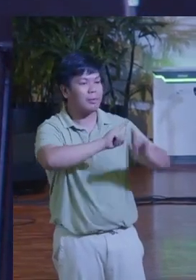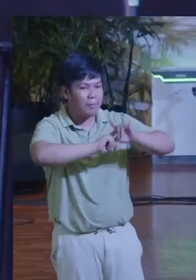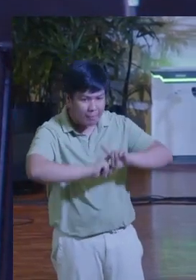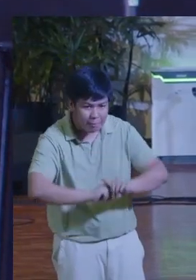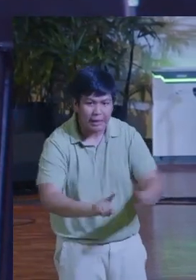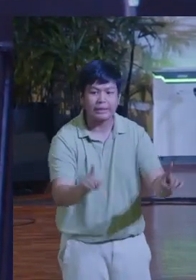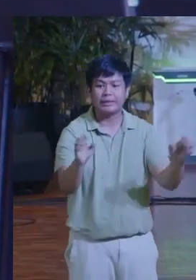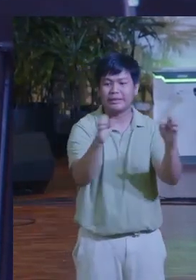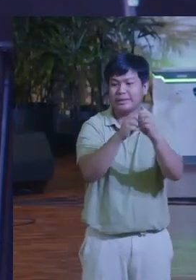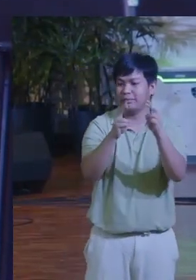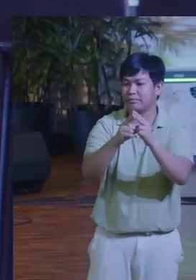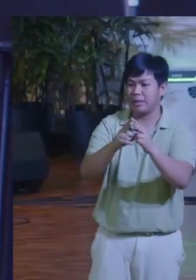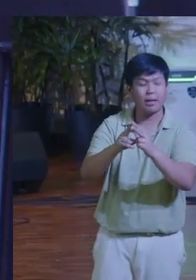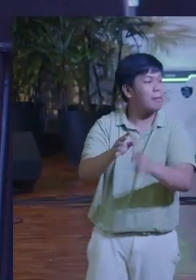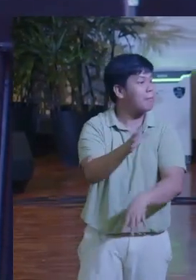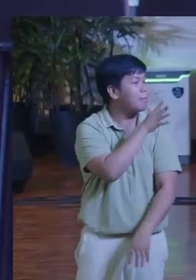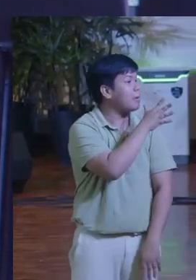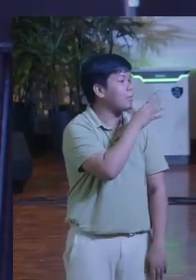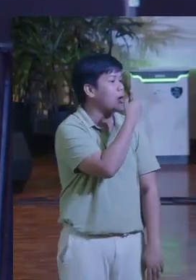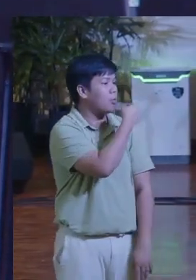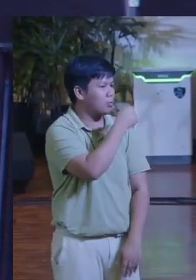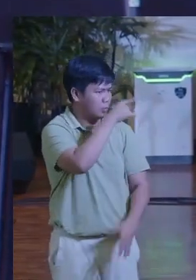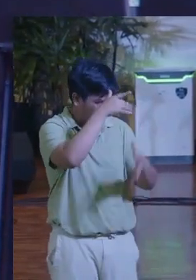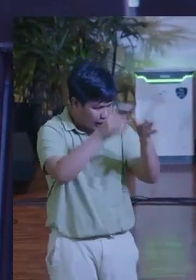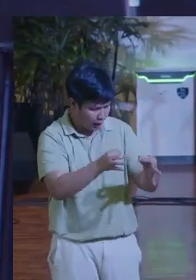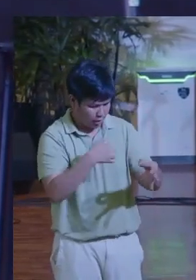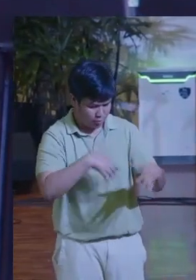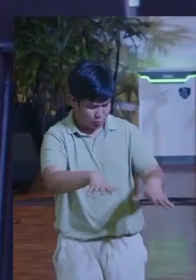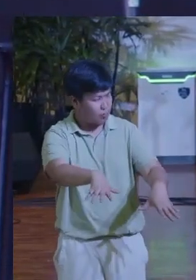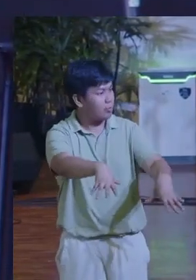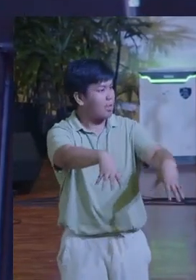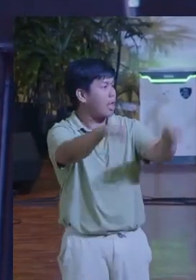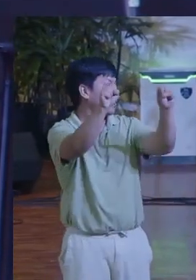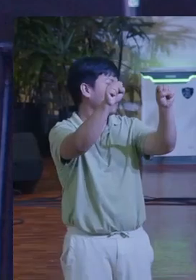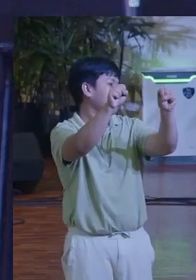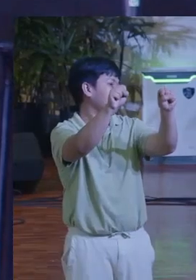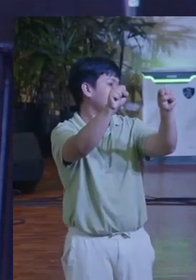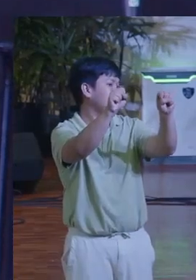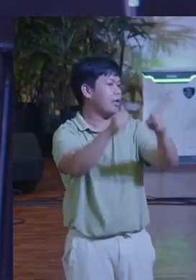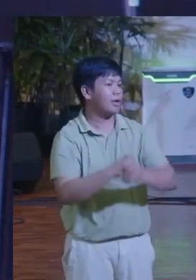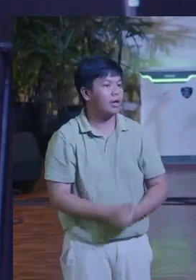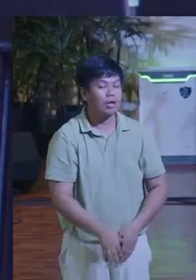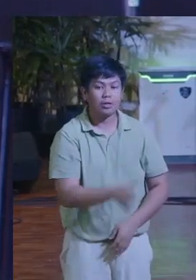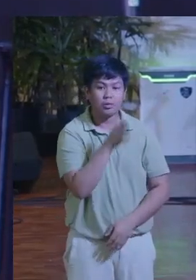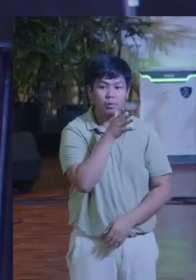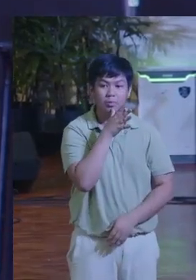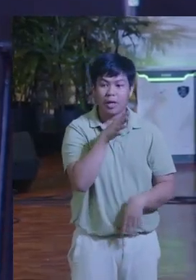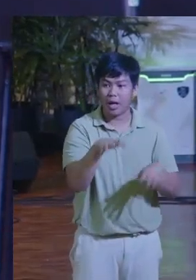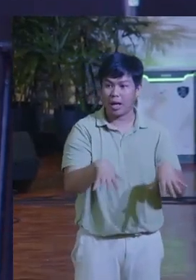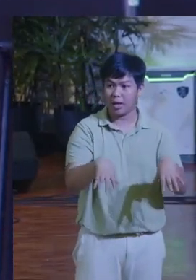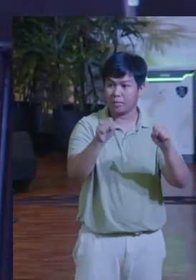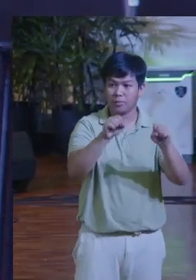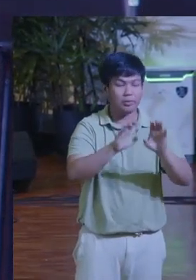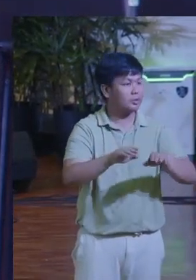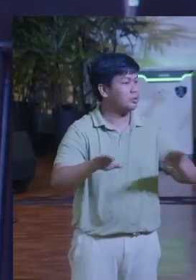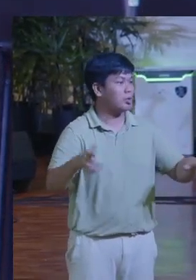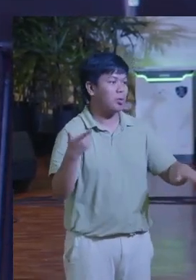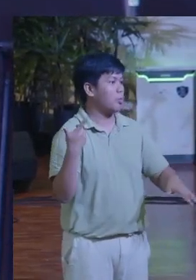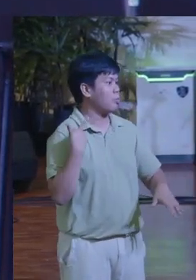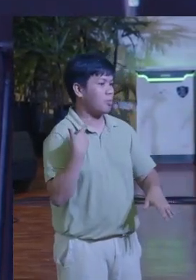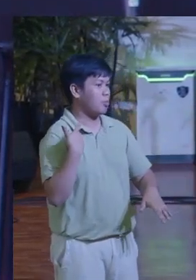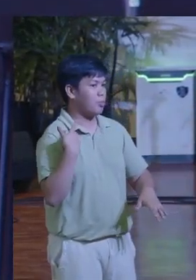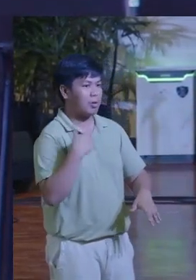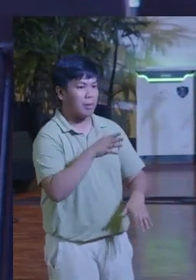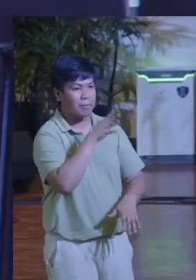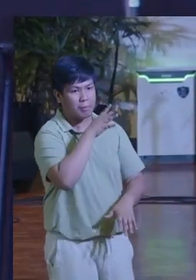mga adoptive mothers. Yung mga mothers na nag-adopt ng mga batang hindi